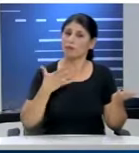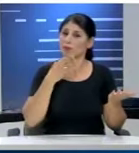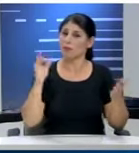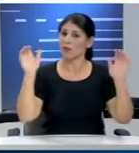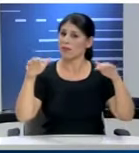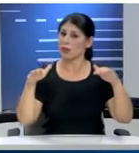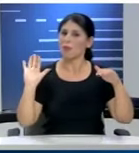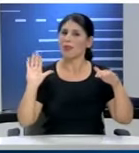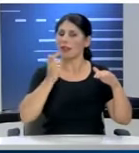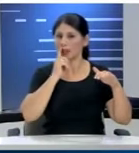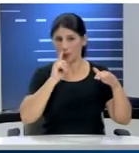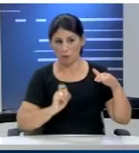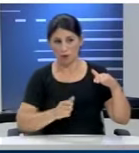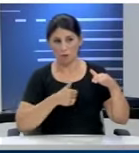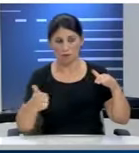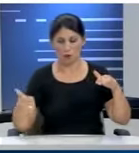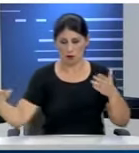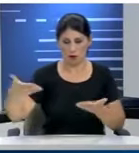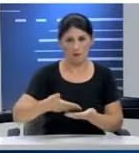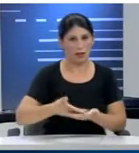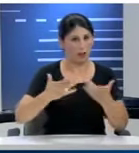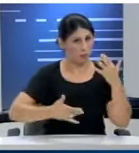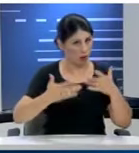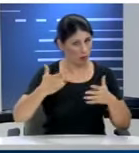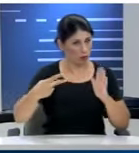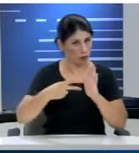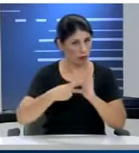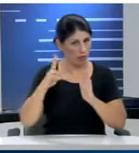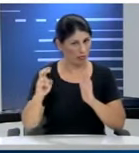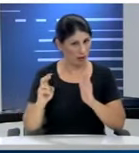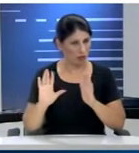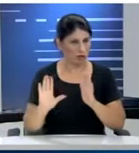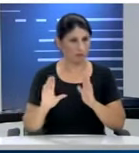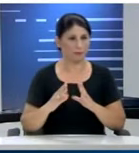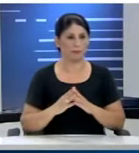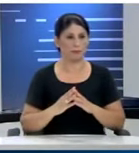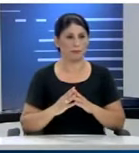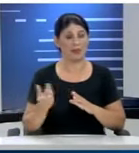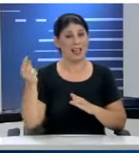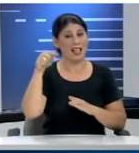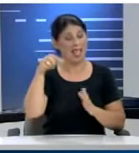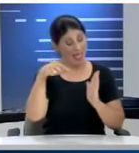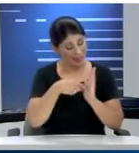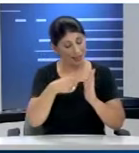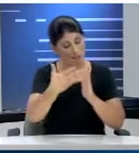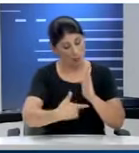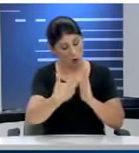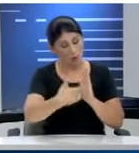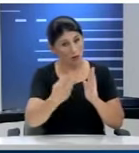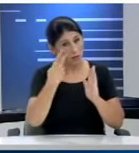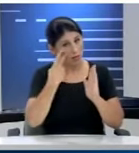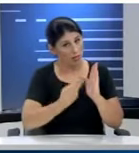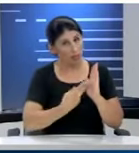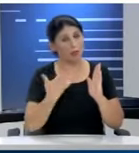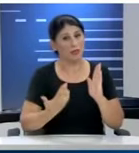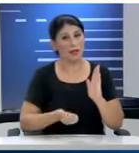δεν έχει την υποχρέωση μόνο να φέρετε τον προϋπολογισμό του 2020, όπου εκεί θα δούμε μέσα, θα υπάρχει